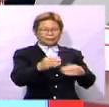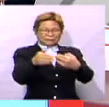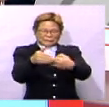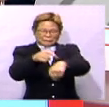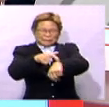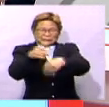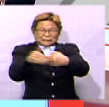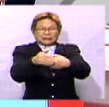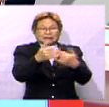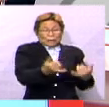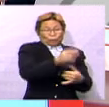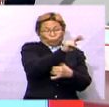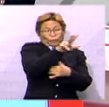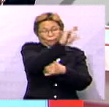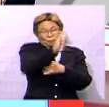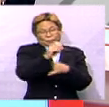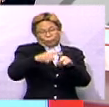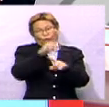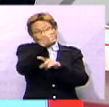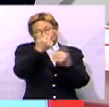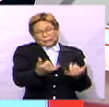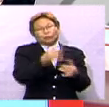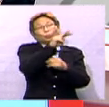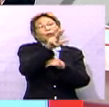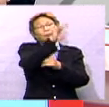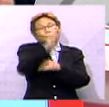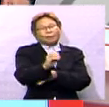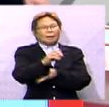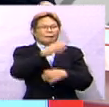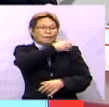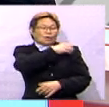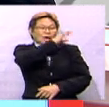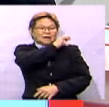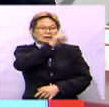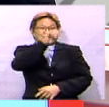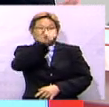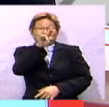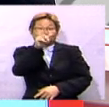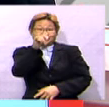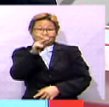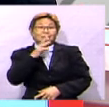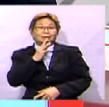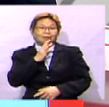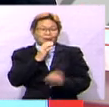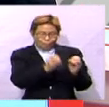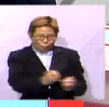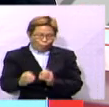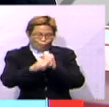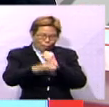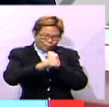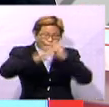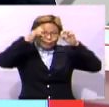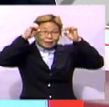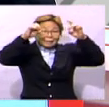berbanding 23% setakat Oktober tahun ini. Menurut Ketua Pegawai Eksekutifnya, Datuk Seri Tajuddin Atan, ia melalui penganjuran kempen